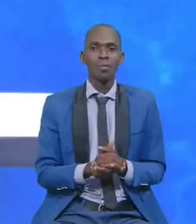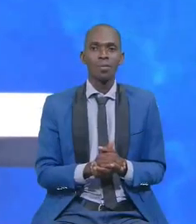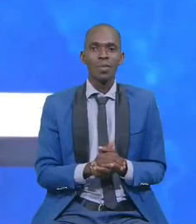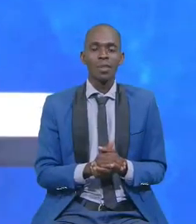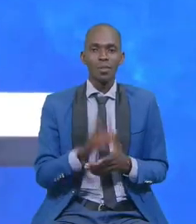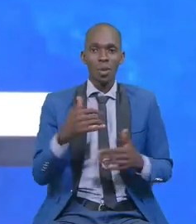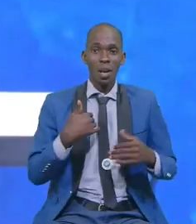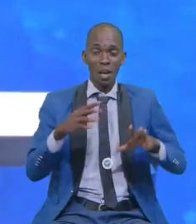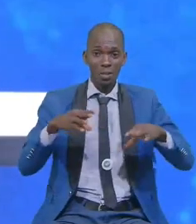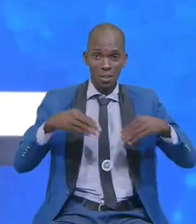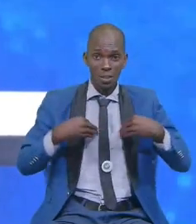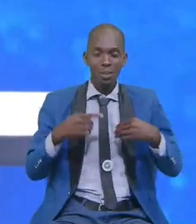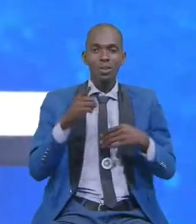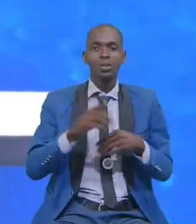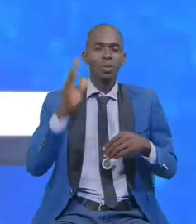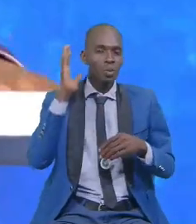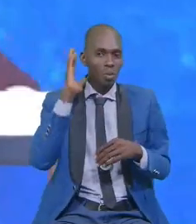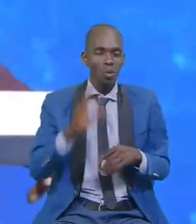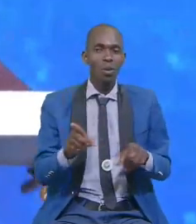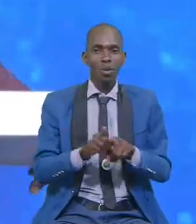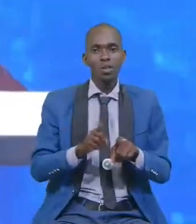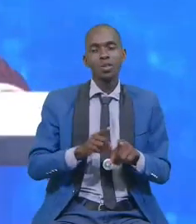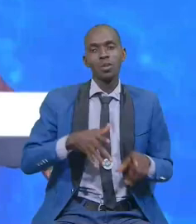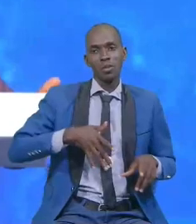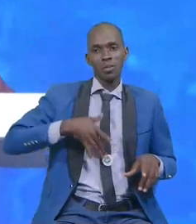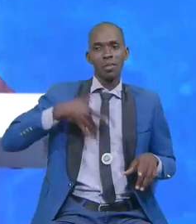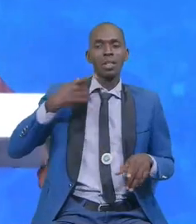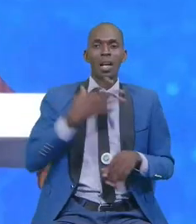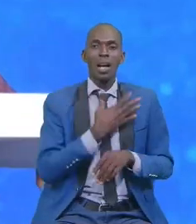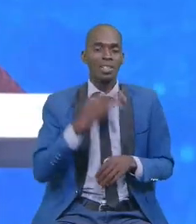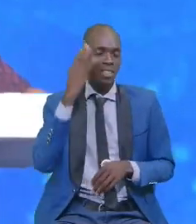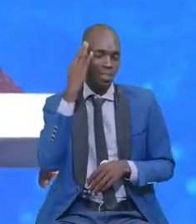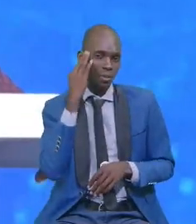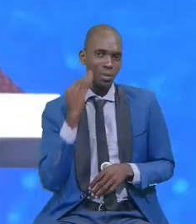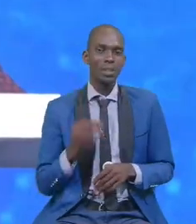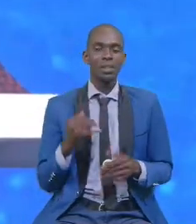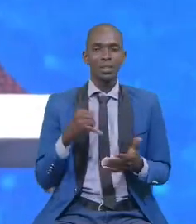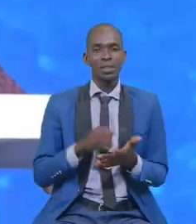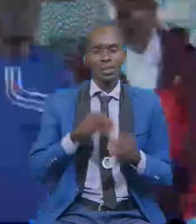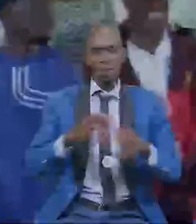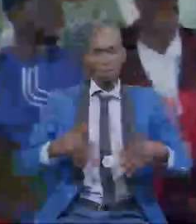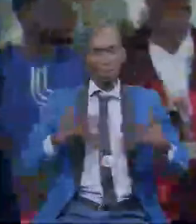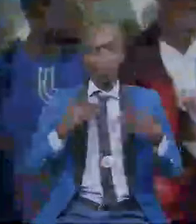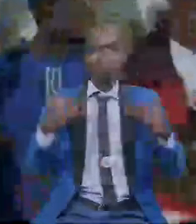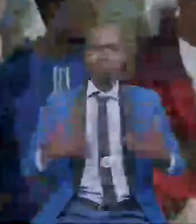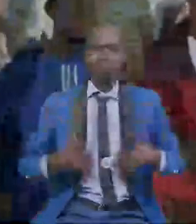Ce que vous avez accepté, vous allez le ressentir et l'expérimenter dans votre vie, dans votre corps maintenant.